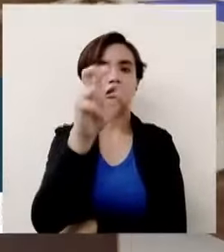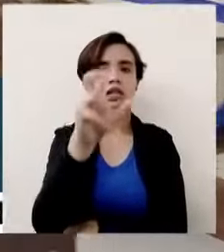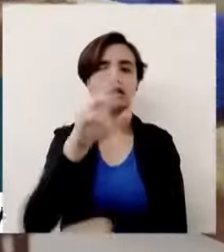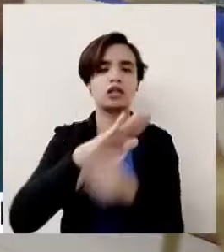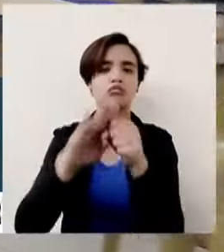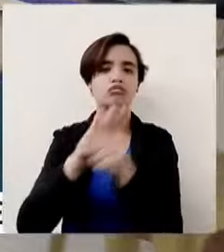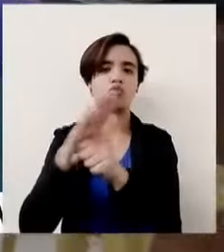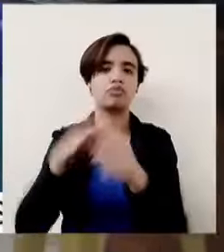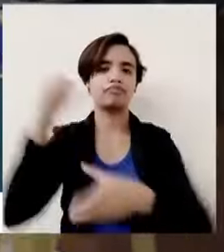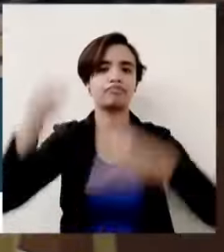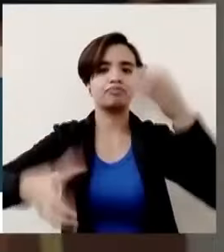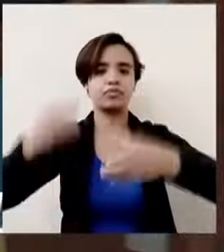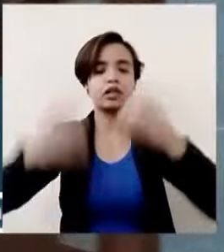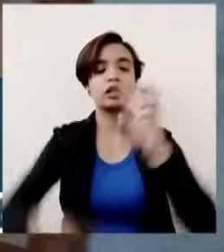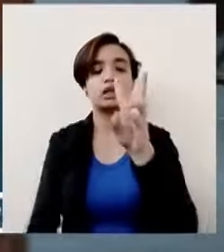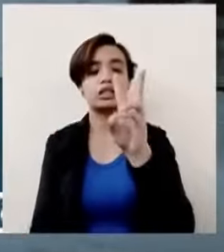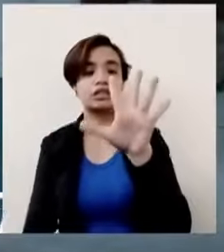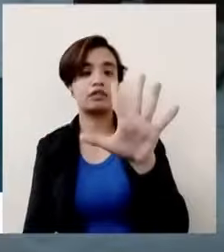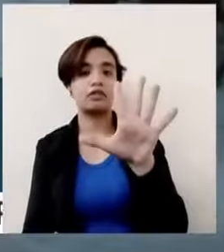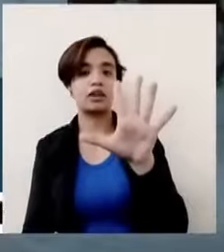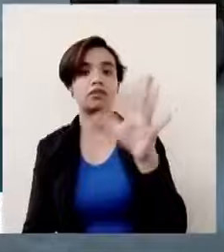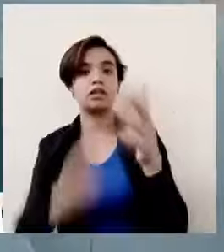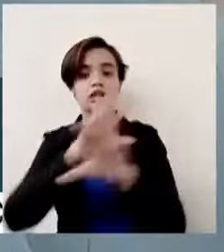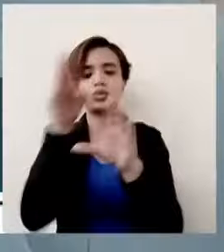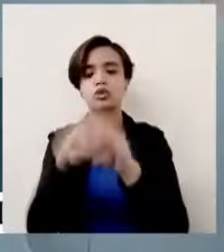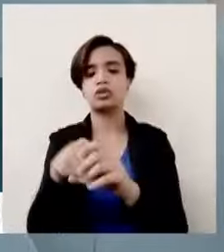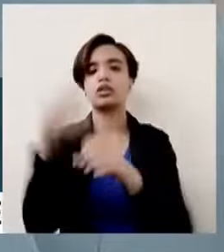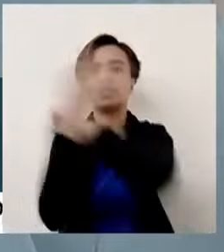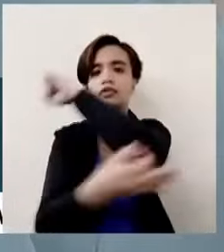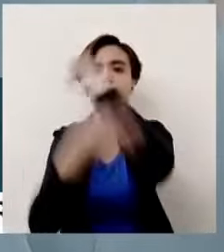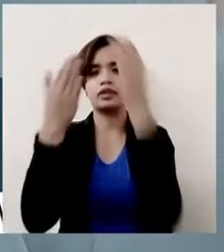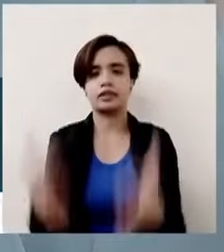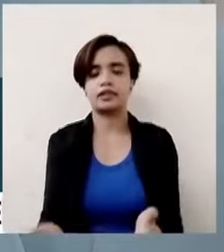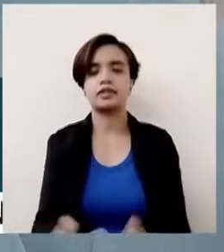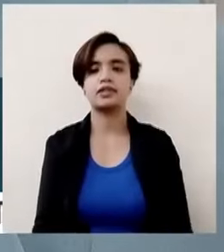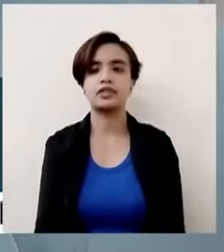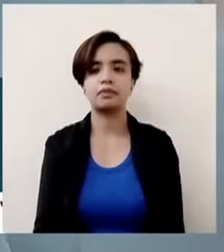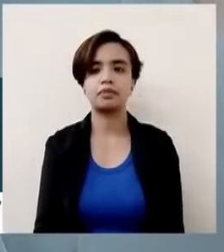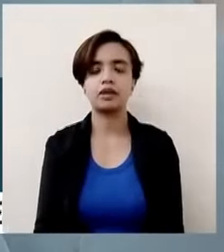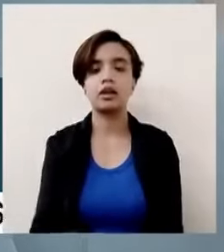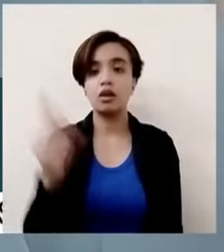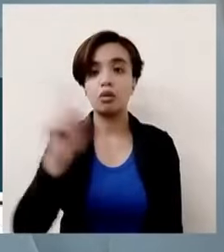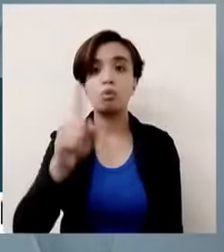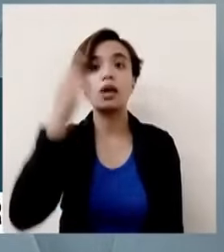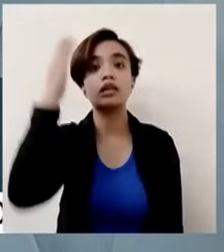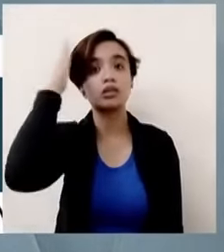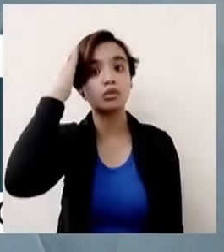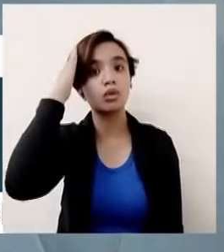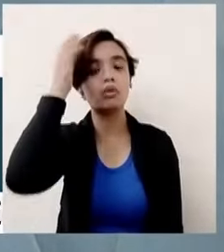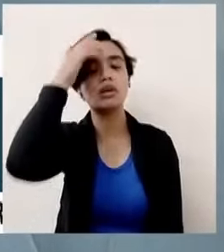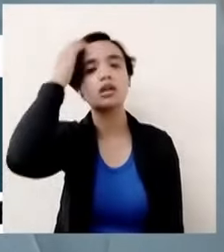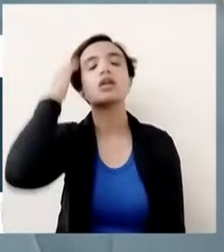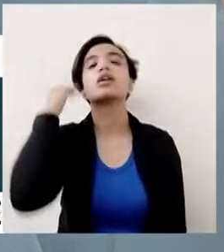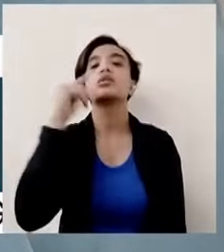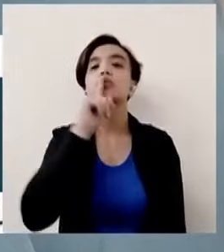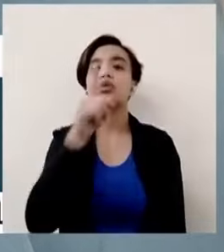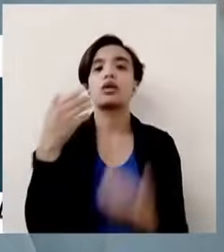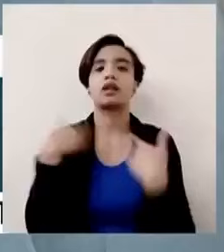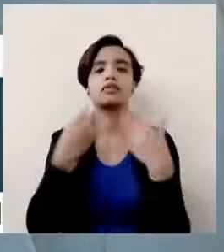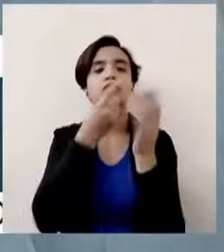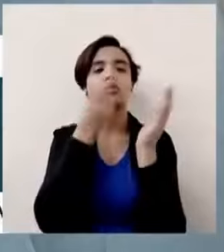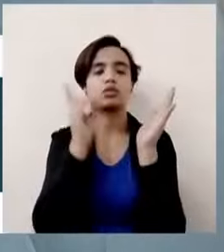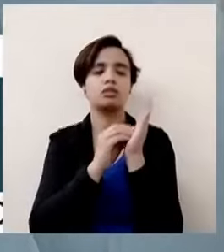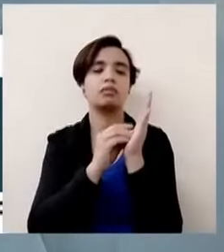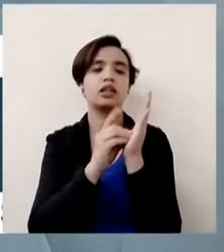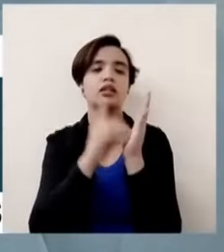and 65 cases involving foreigners. What we know is meron po talaga mga dokumento natin